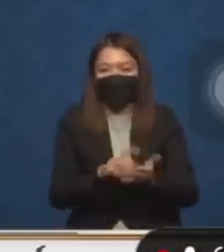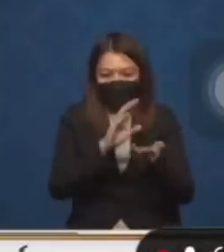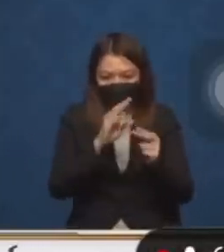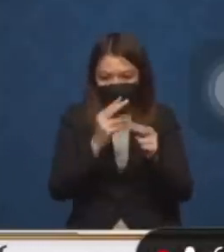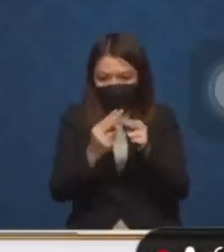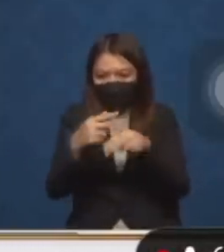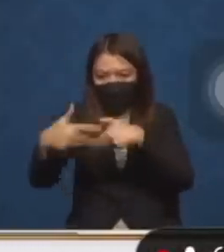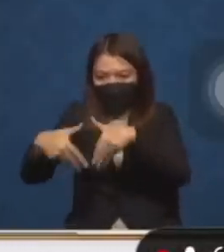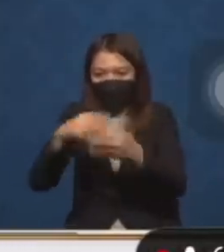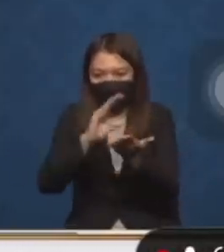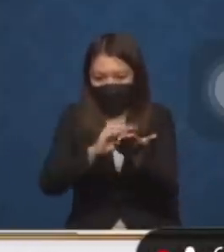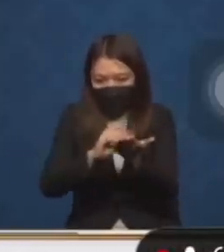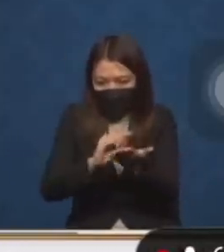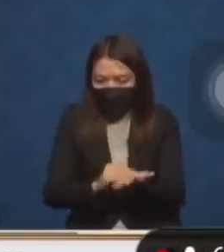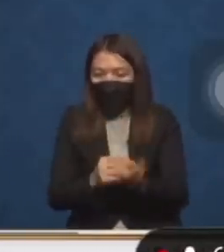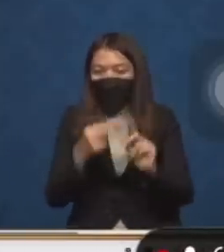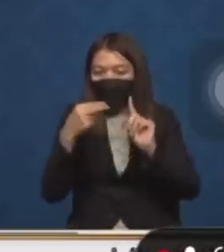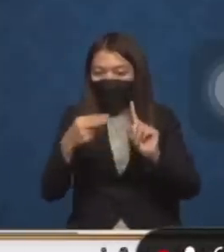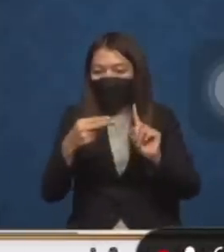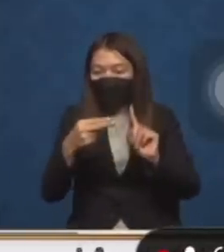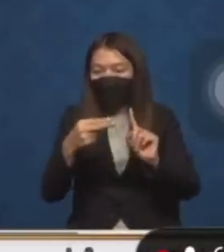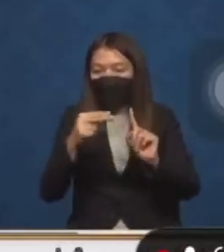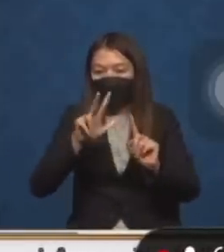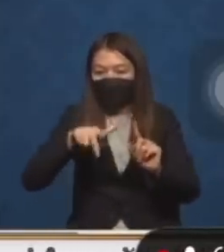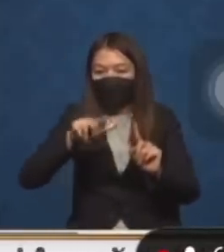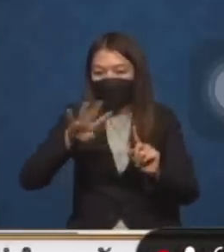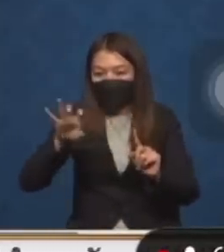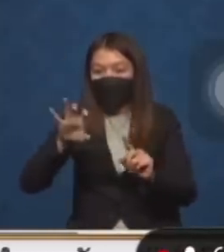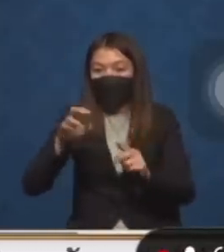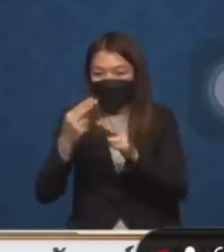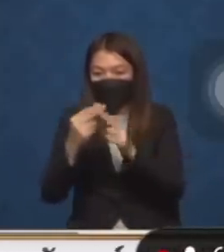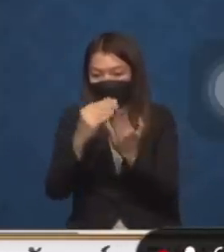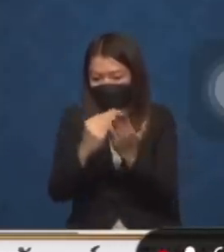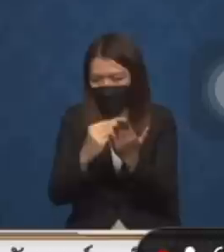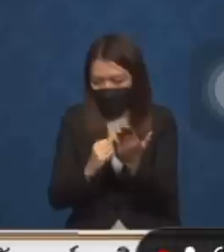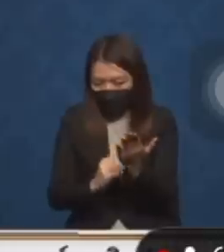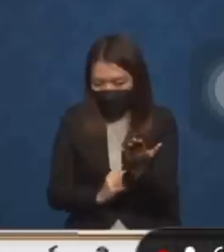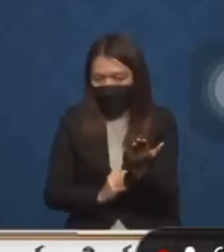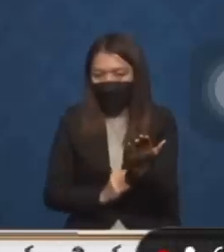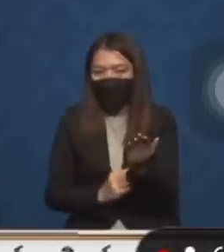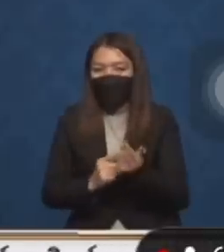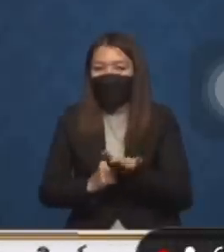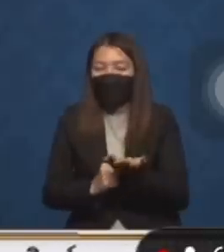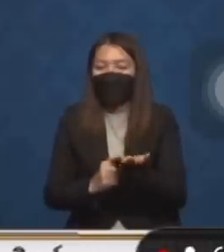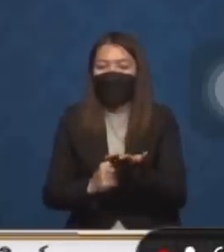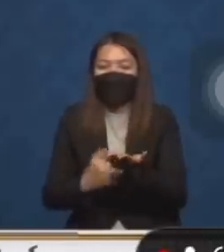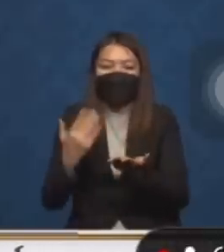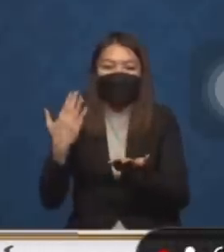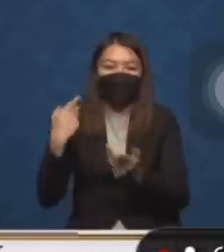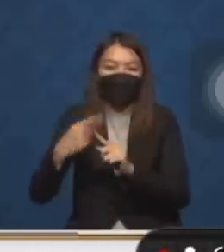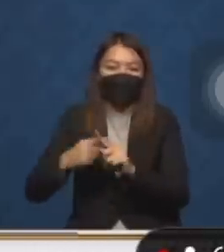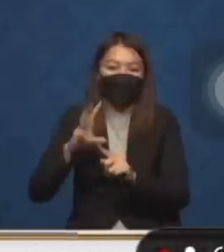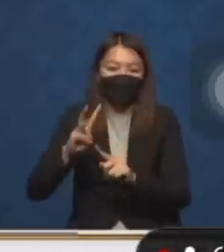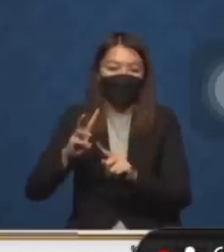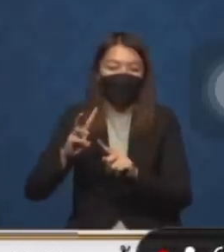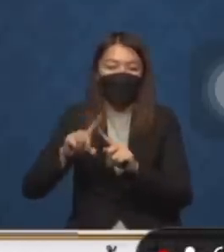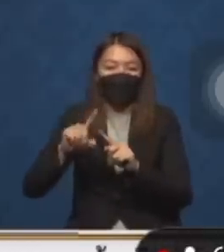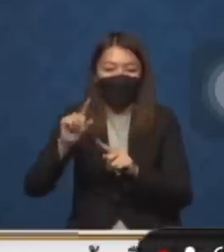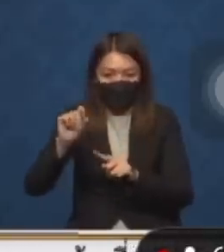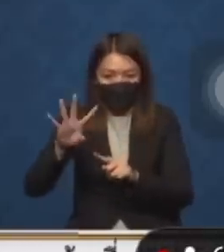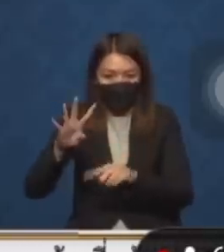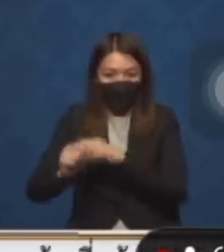ชอประชาชนได้ 13,409 ใชื่อและนำมาเสนอตอสภาหแ่งนี้เมอวัท 24 ม. 262